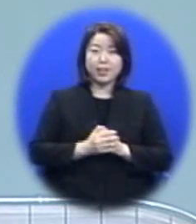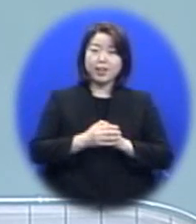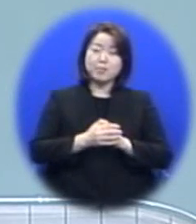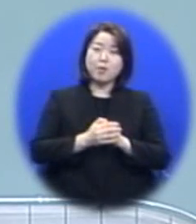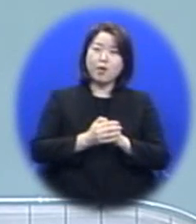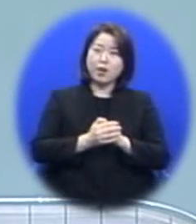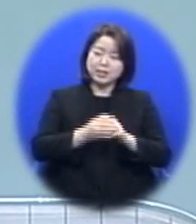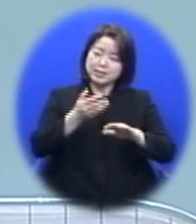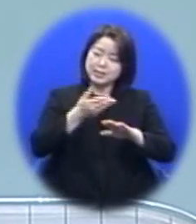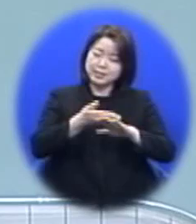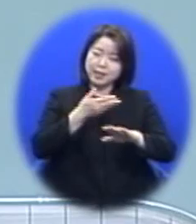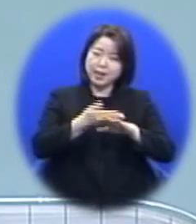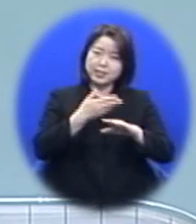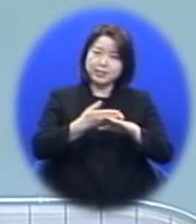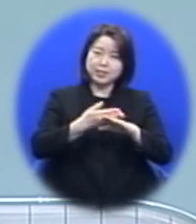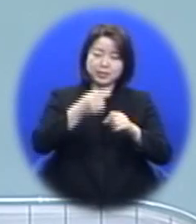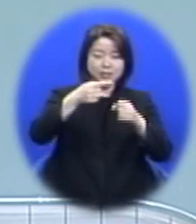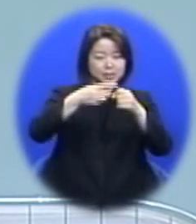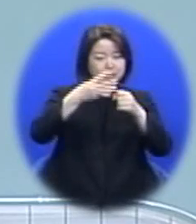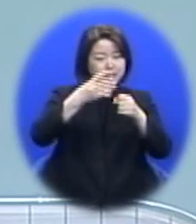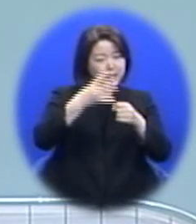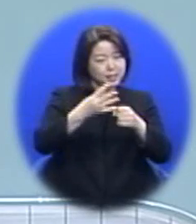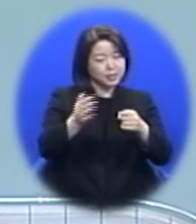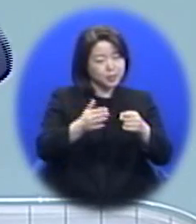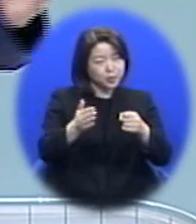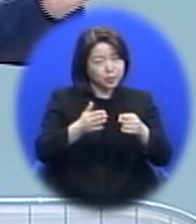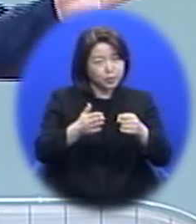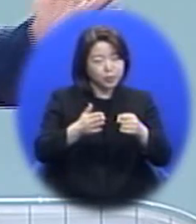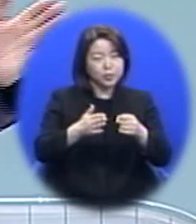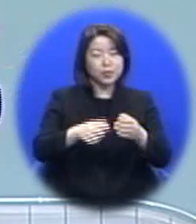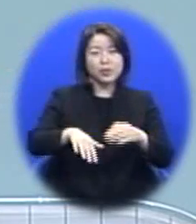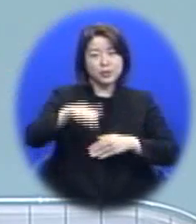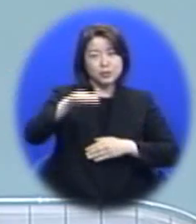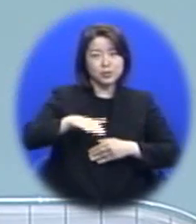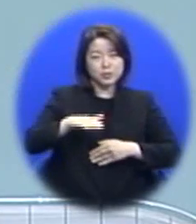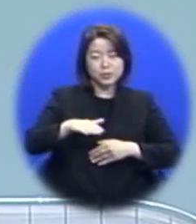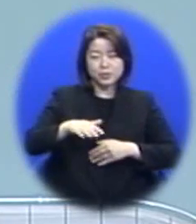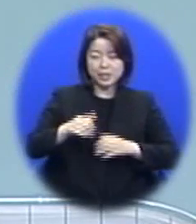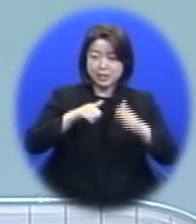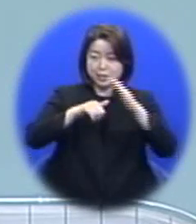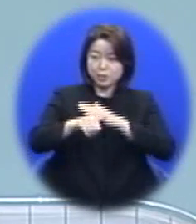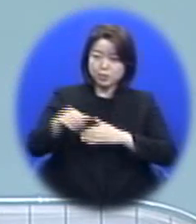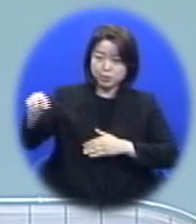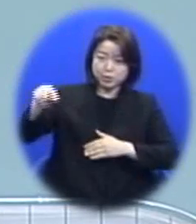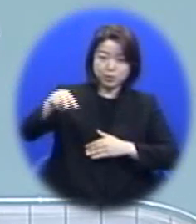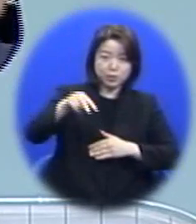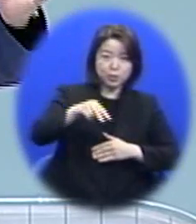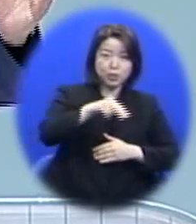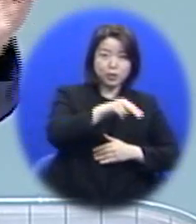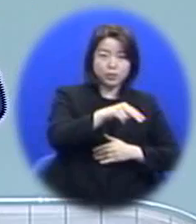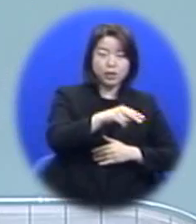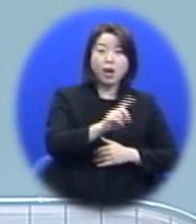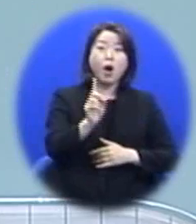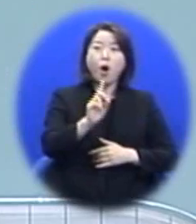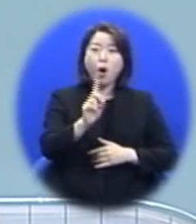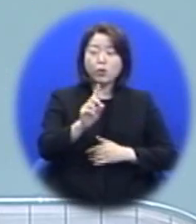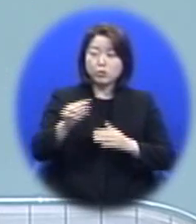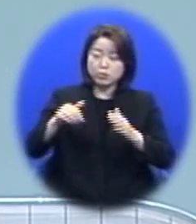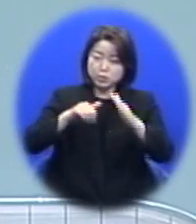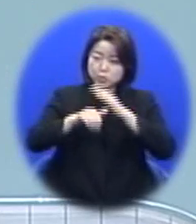장려상 비슷한 정도의 수준의 상을 받는 선수들 이렇게 올라오는데 어느 선수가 이렇게